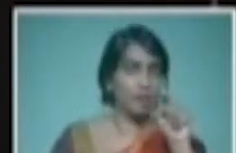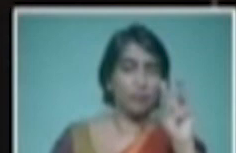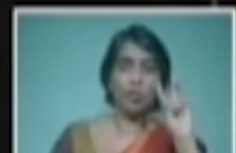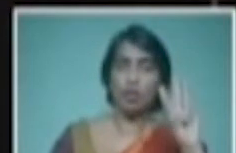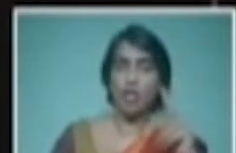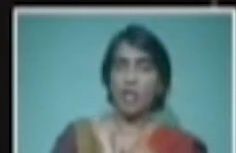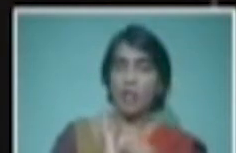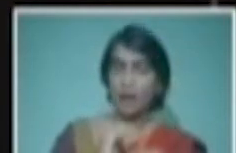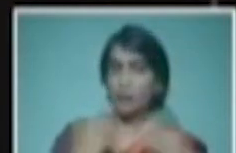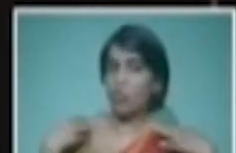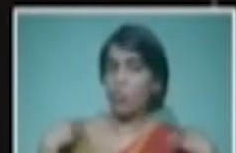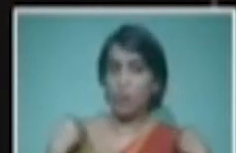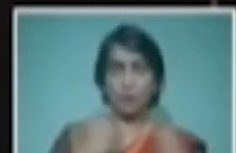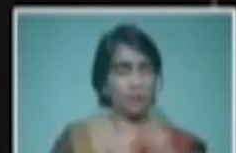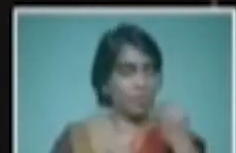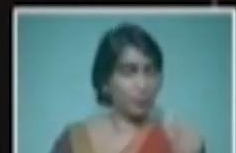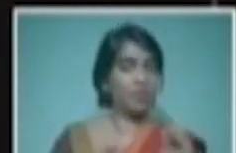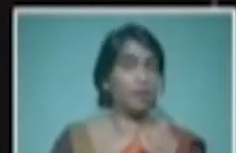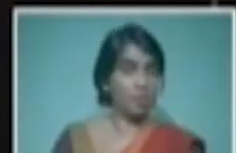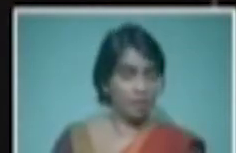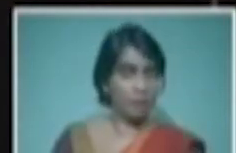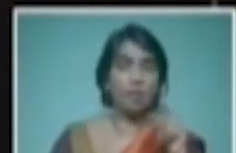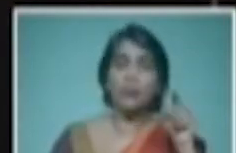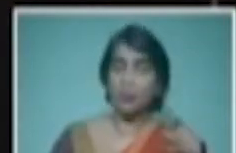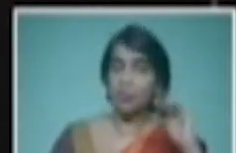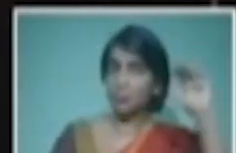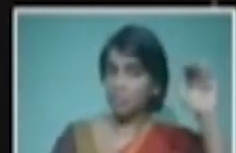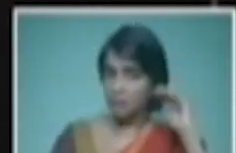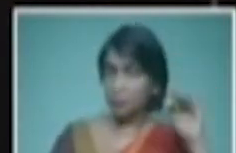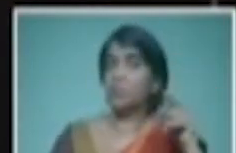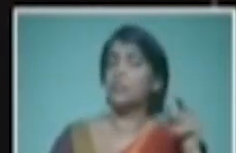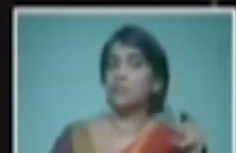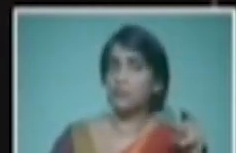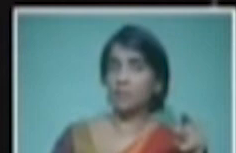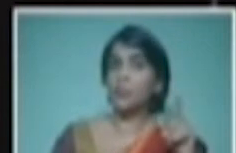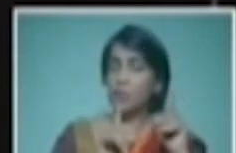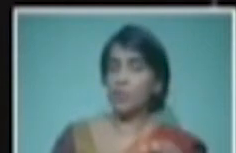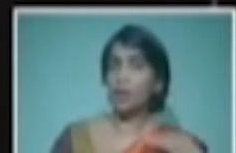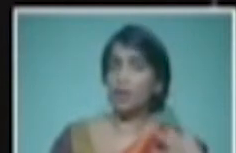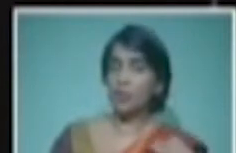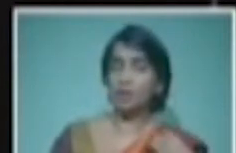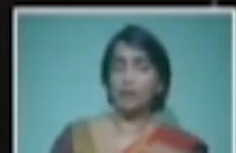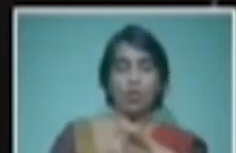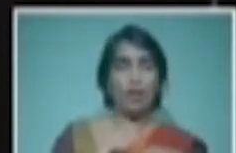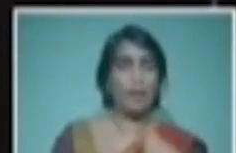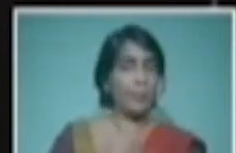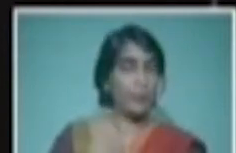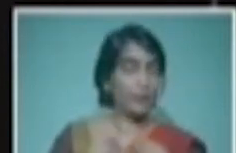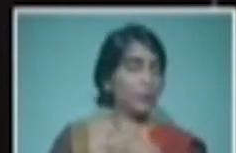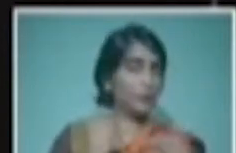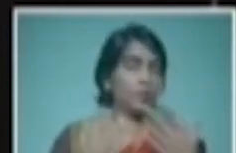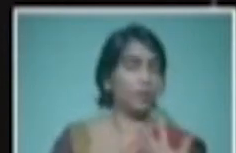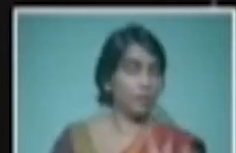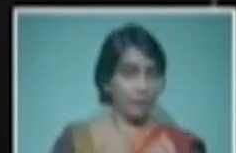ණය පාසුකම් සපය ඇත. තවද එම ආනයන කරවන්නා ඒ මගින් රෙදිපිලිසා ඇඟලුම් නිෂ්පාදන ශේෂ්ත්‍රයට